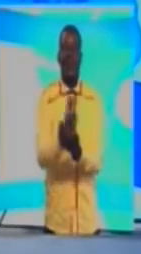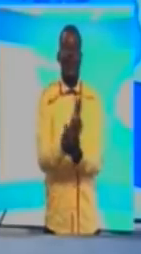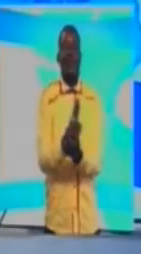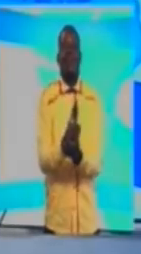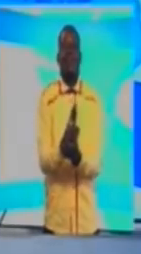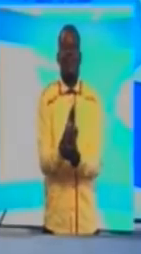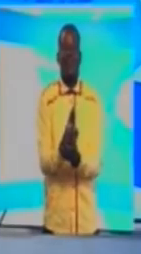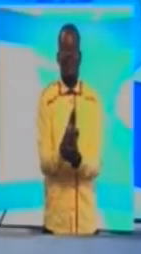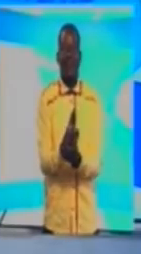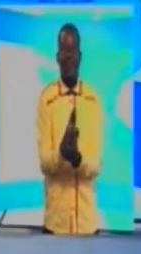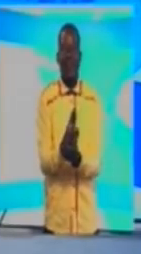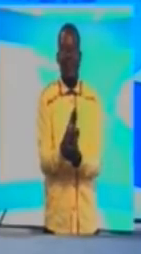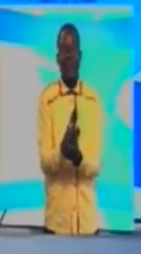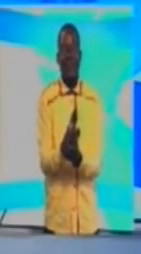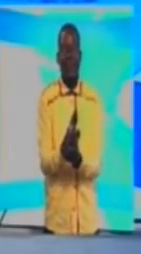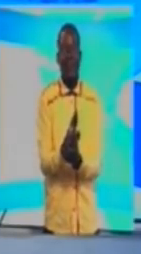Ba.